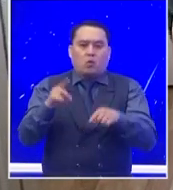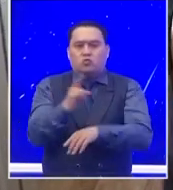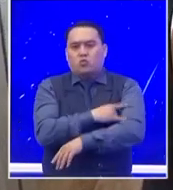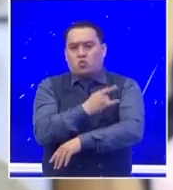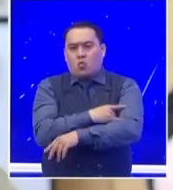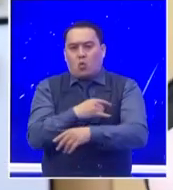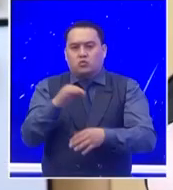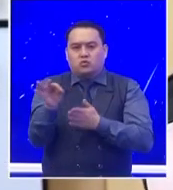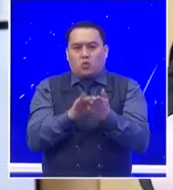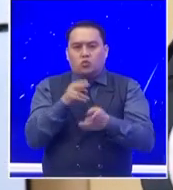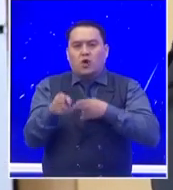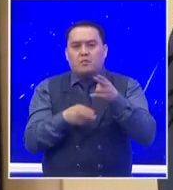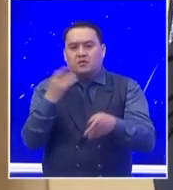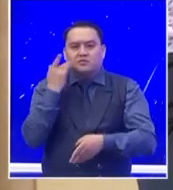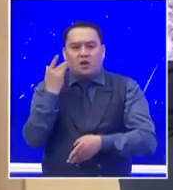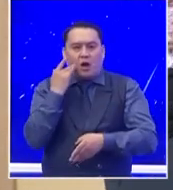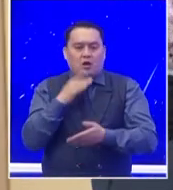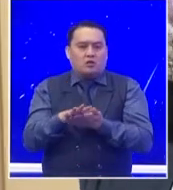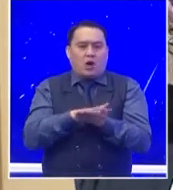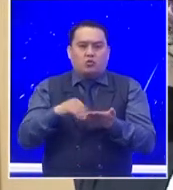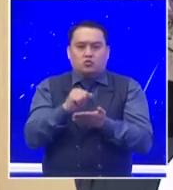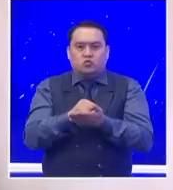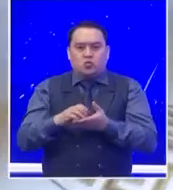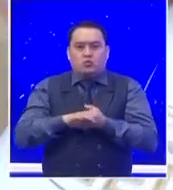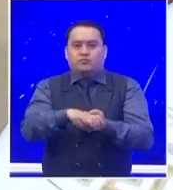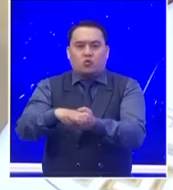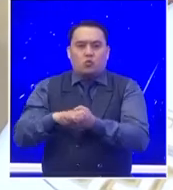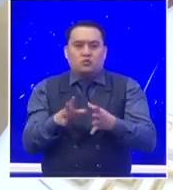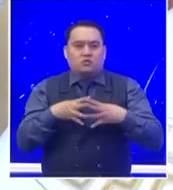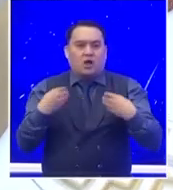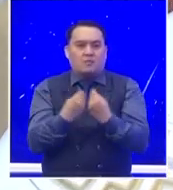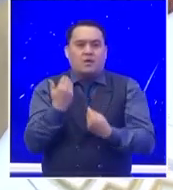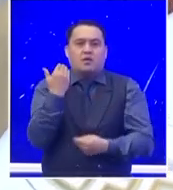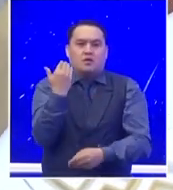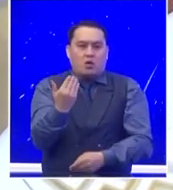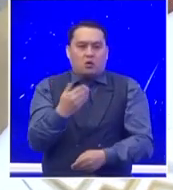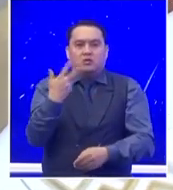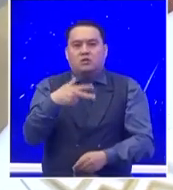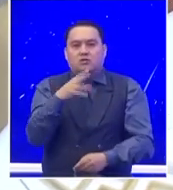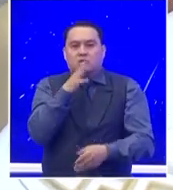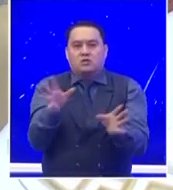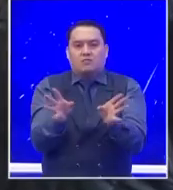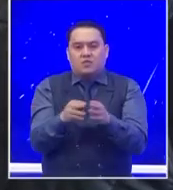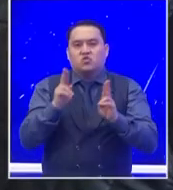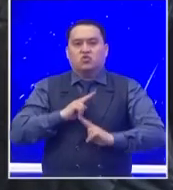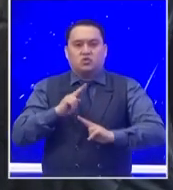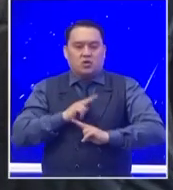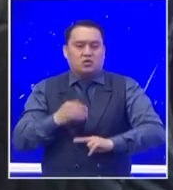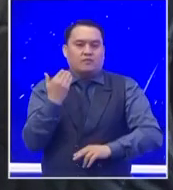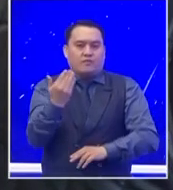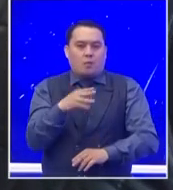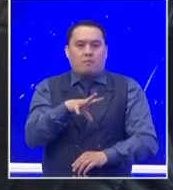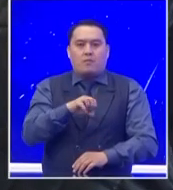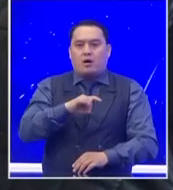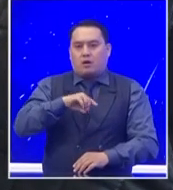дежурства и срочные операции не только не разрушили, но скорее сплотили дружную семью Айгуль Амангельды. За 30 лет совместной жизни она с супругом